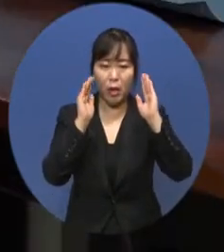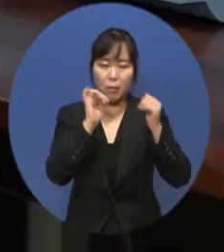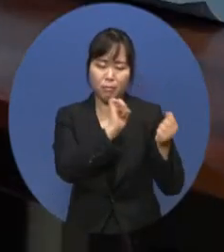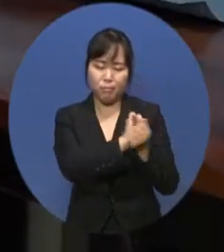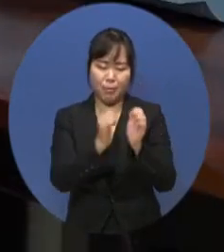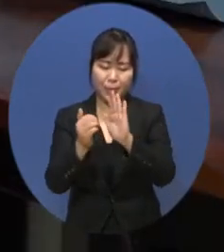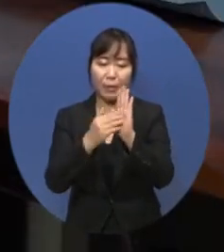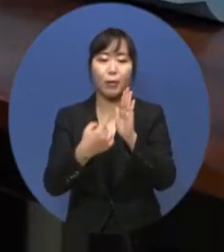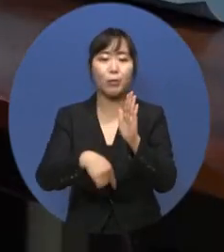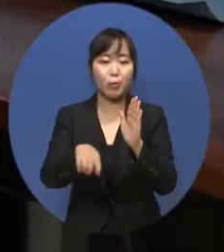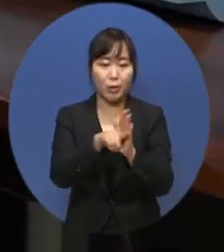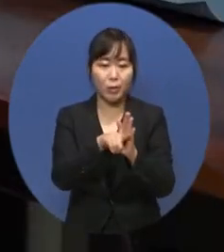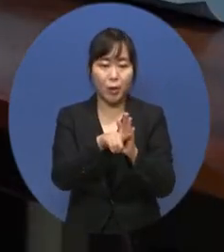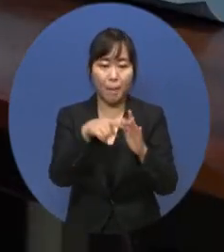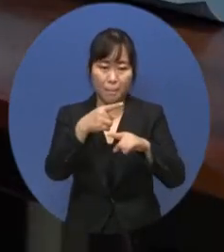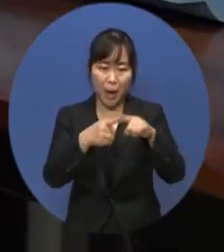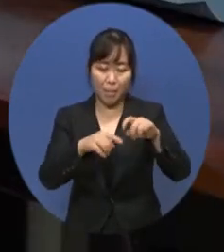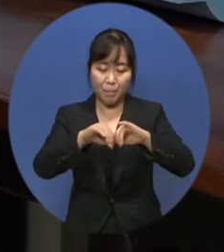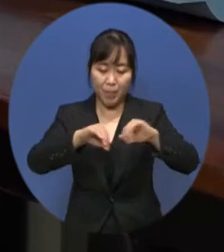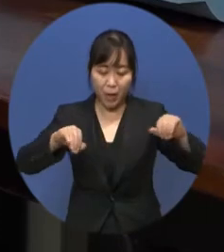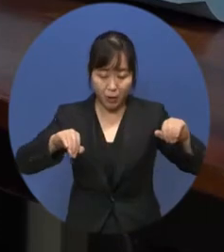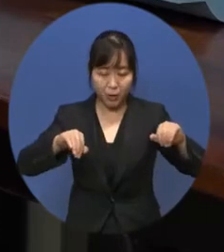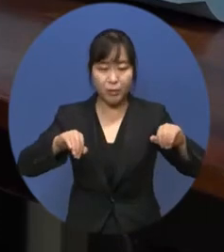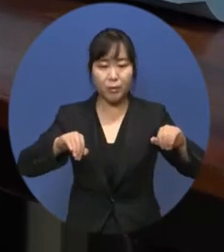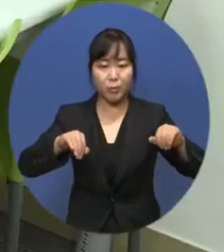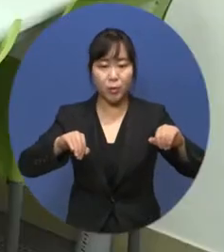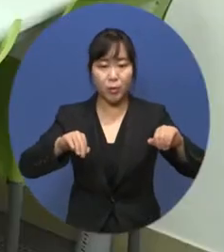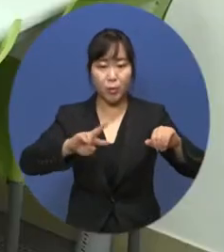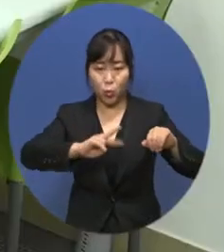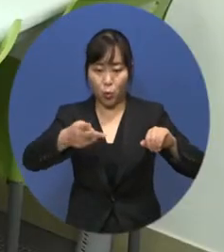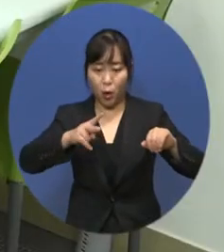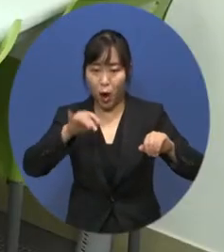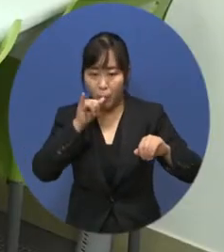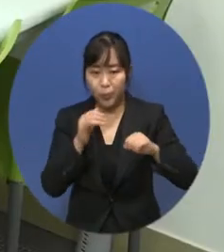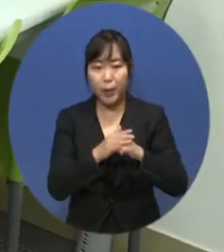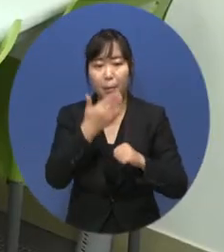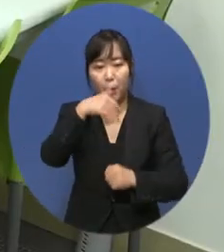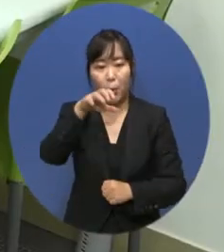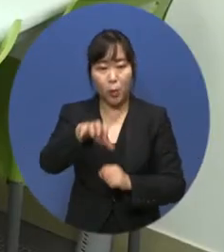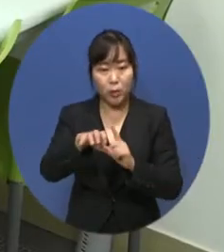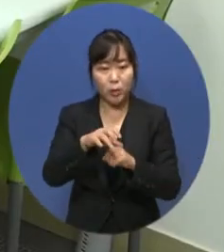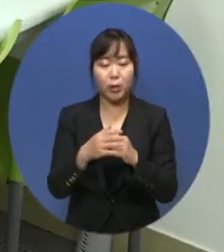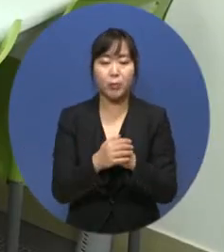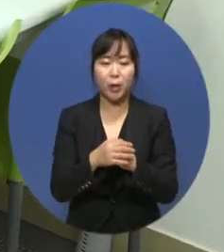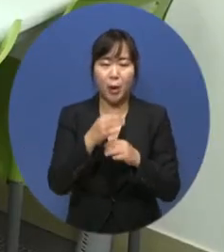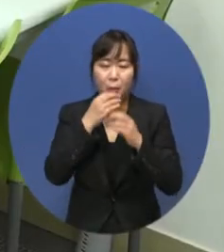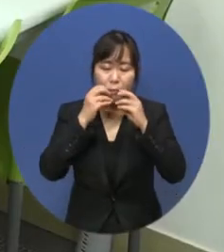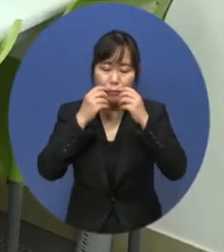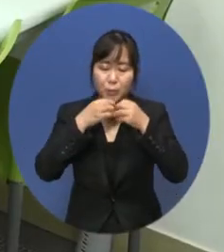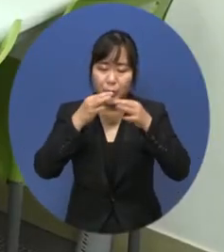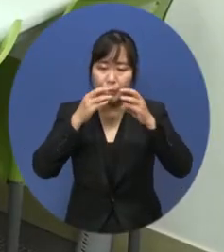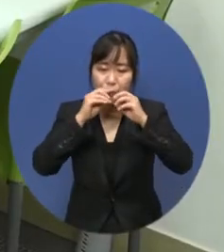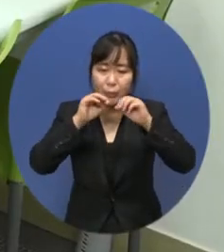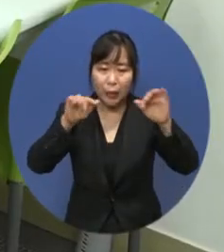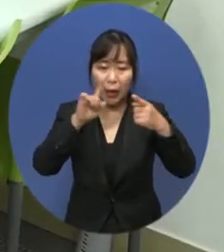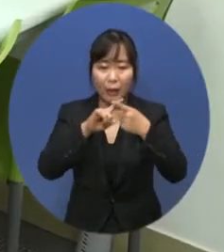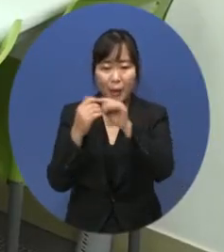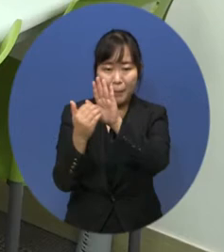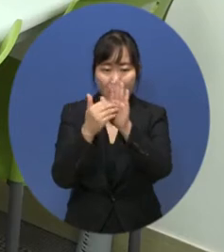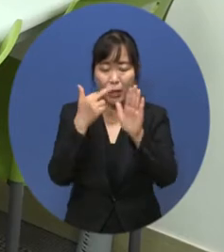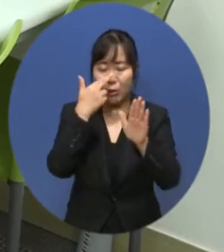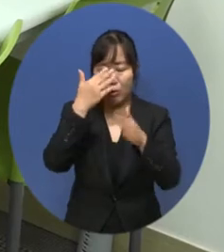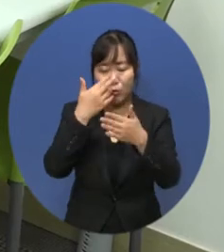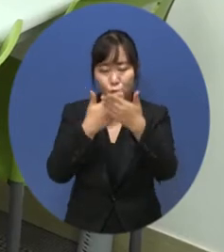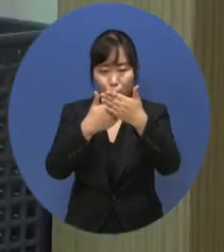예방을 위해 반으로 나누어 교대로 진행되고 있고 식당에는 비말을 막아주는 투명 칸막이가